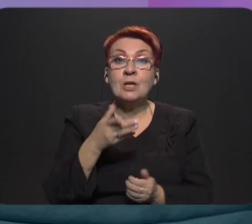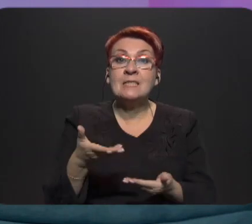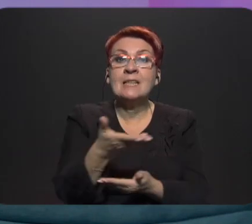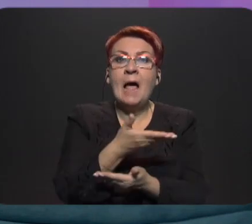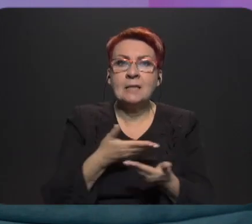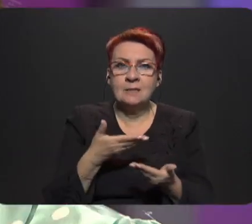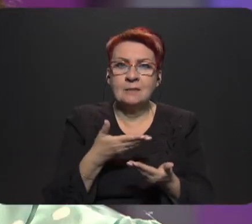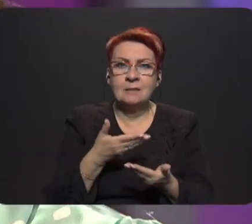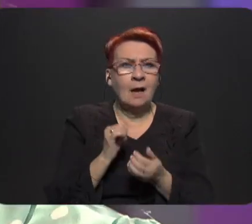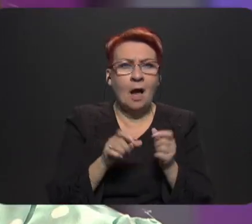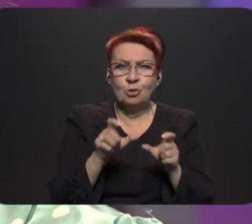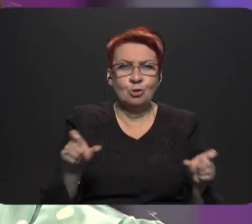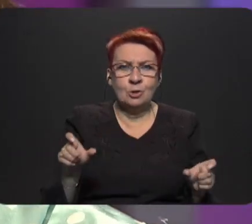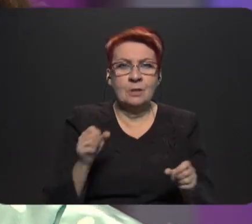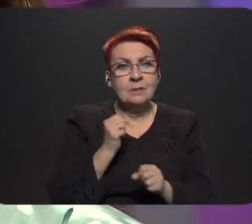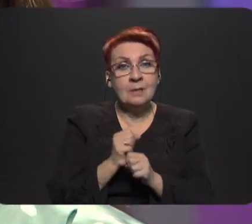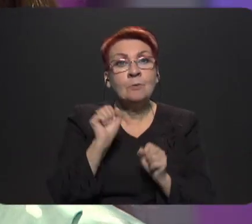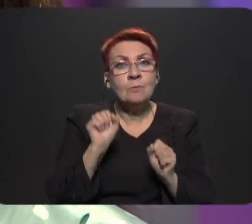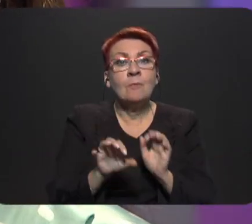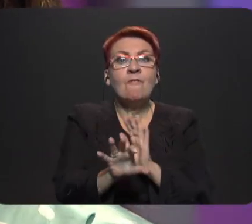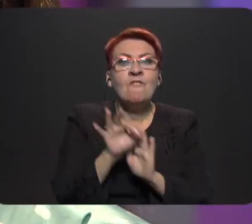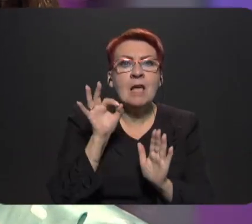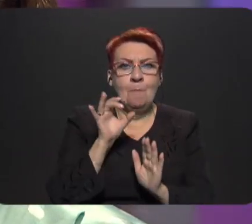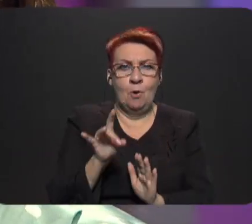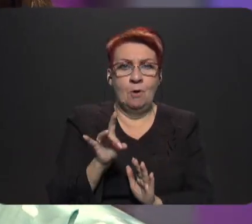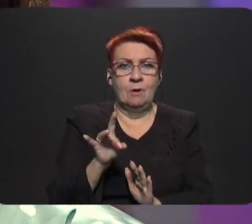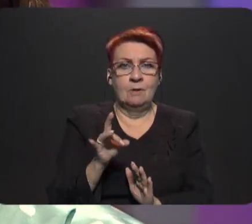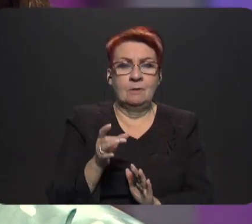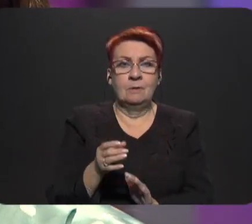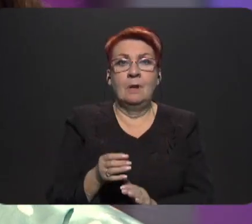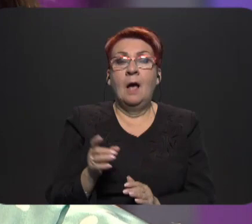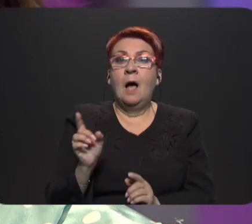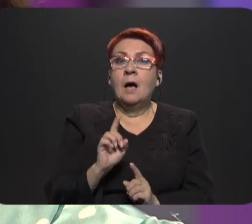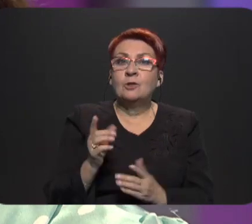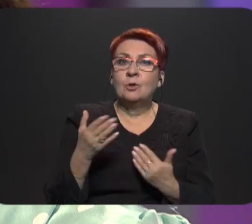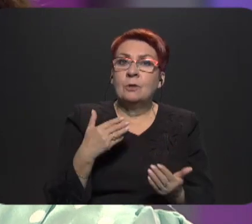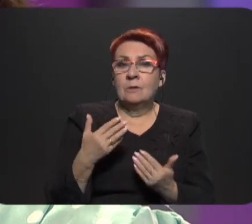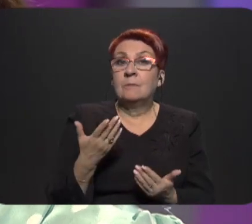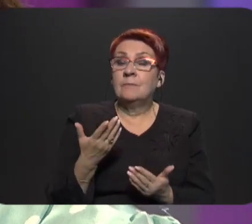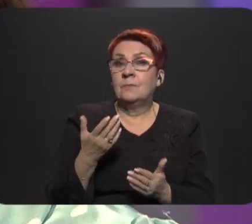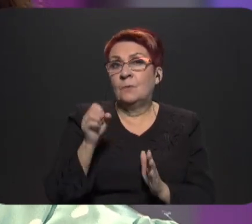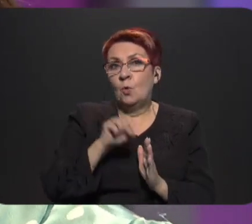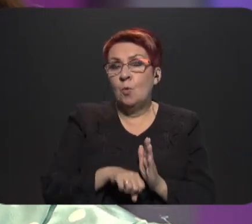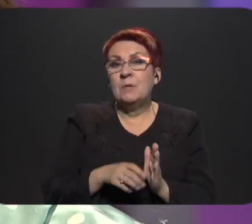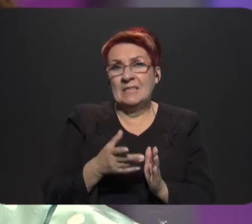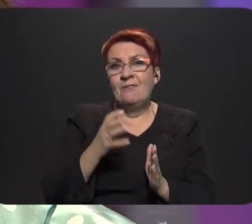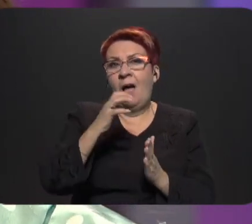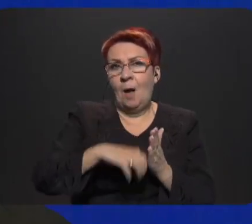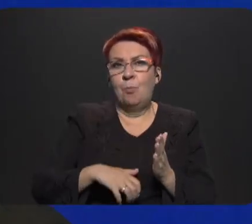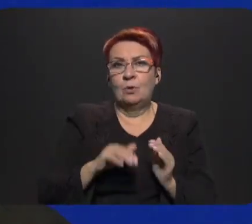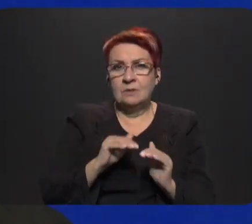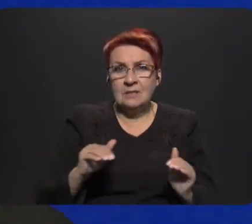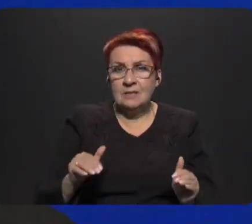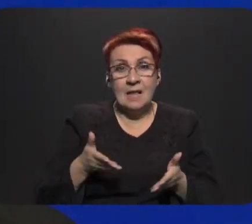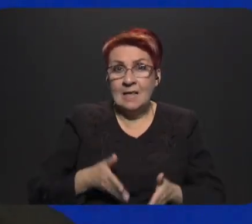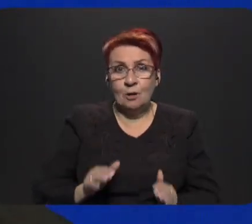выбор. Что касается убийства детей, нерожденных детей.